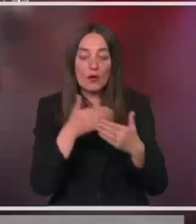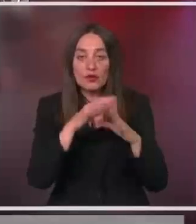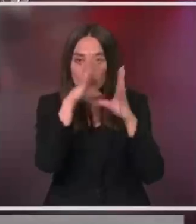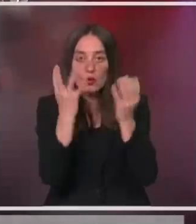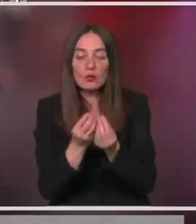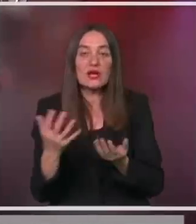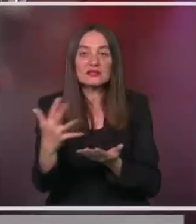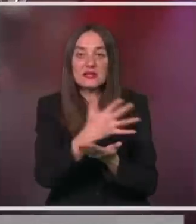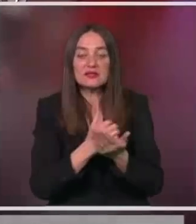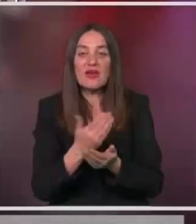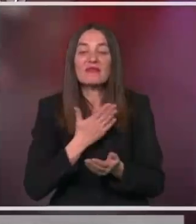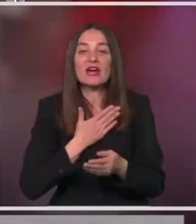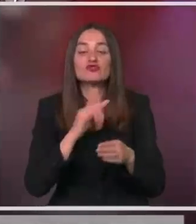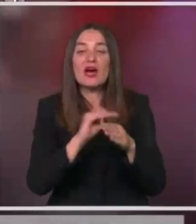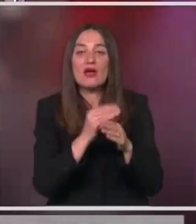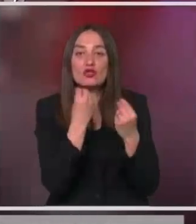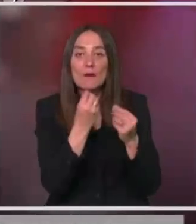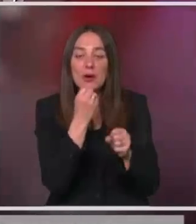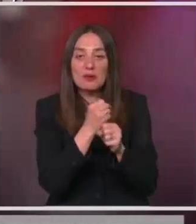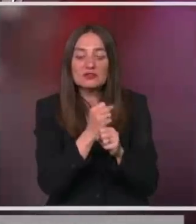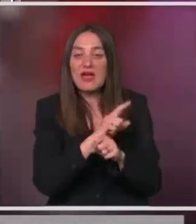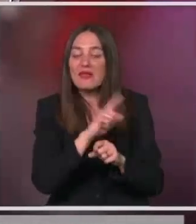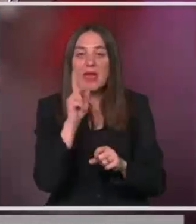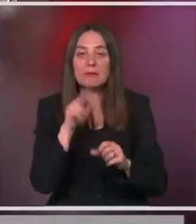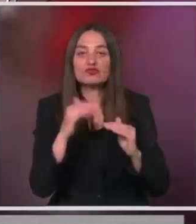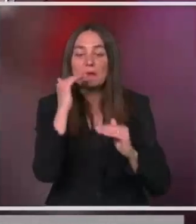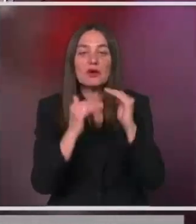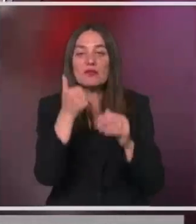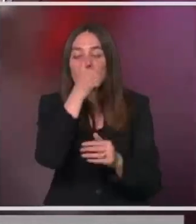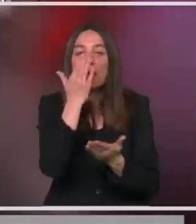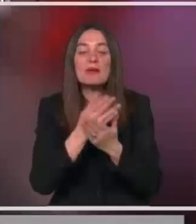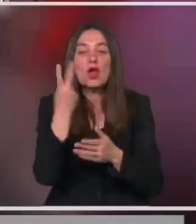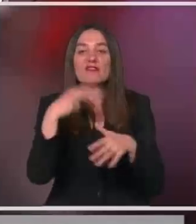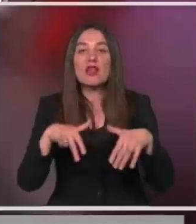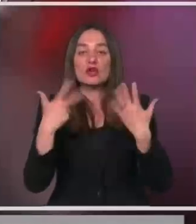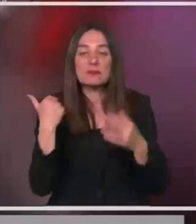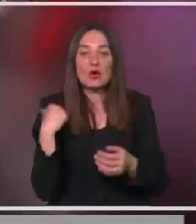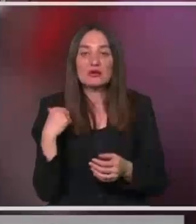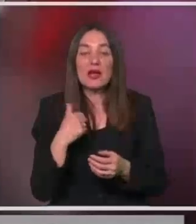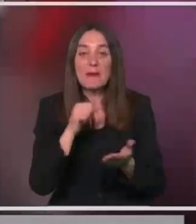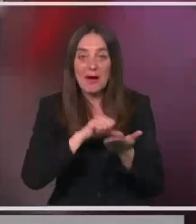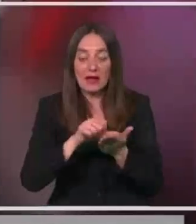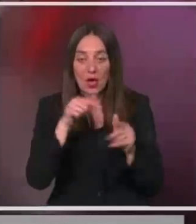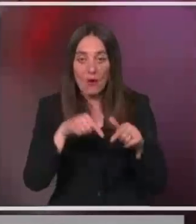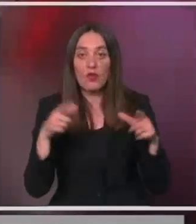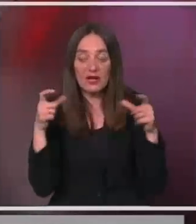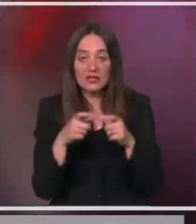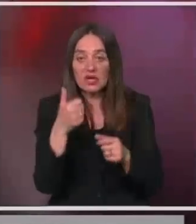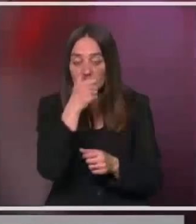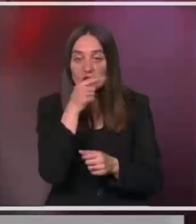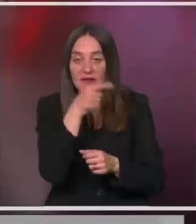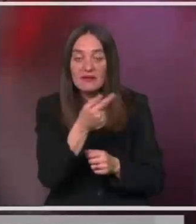bilansnu sumu, naša likvidnost ne može se porediti sa onim šta je bilo 2008. godine. Banke u ovu krizu, što se